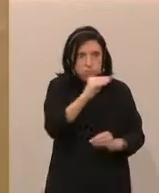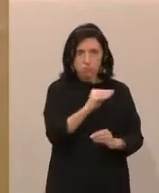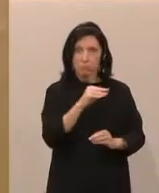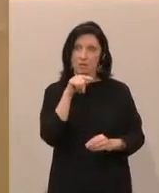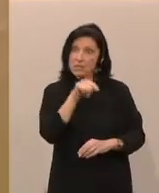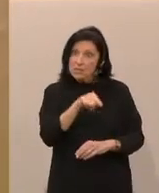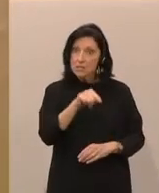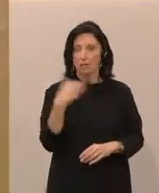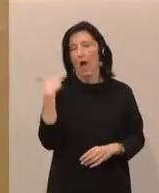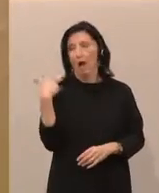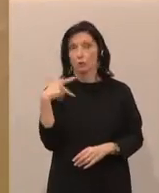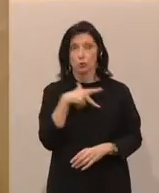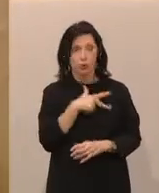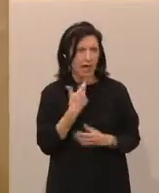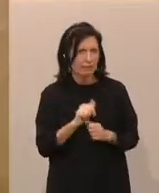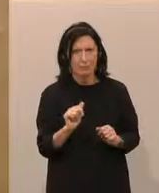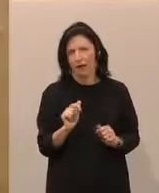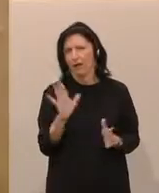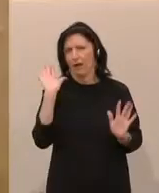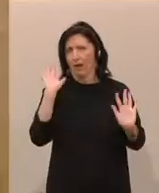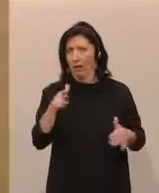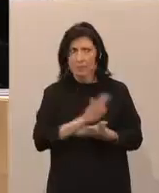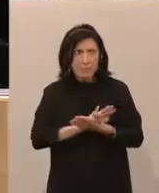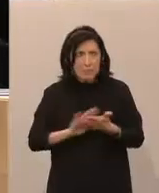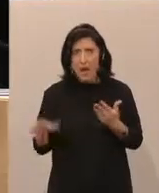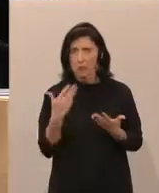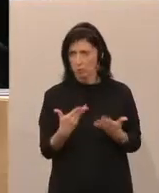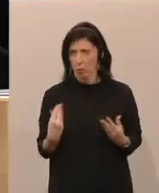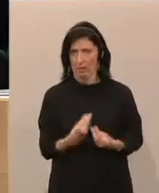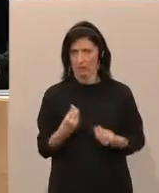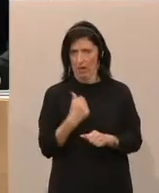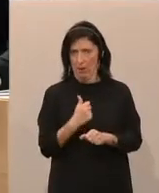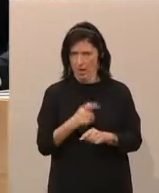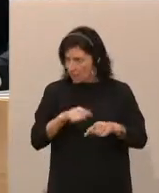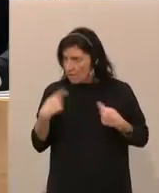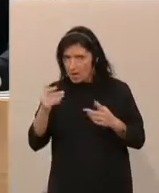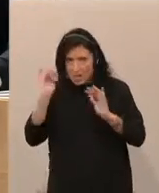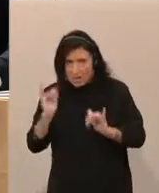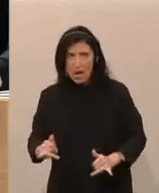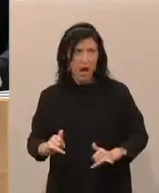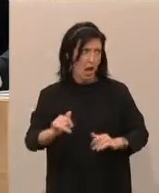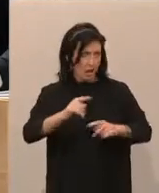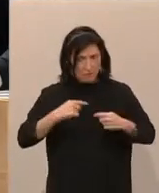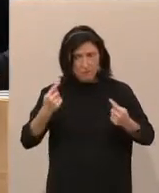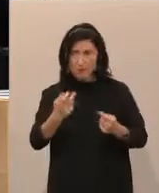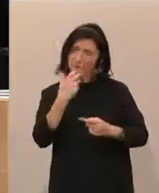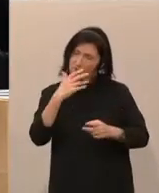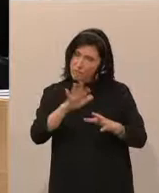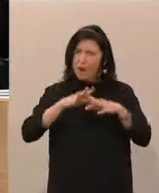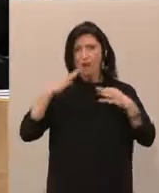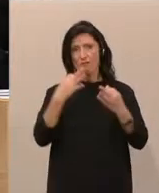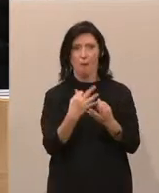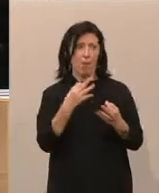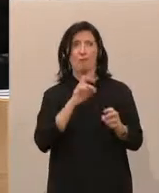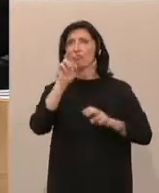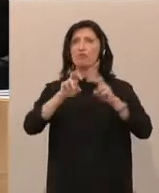sozialisten undenkbar all die jahre wenn man zurückdenkt ja wir stehen dazu die familien zu entlasten mit